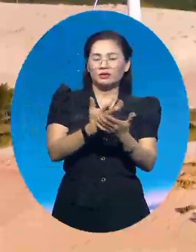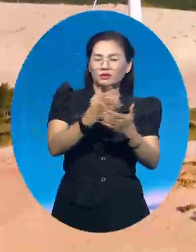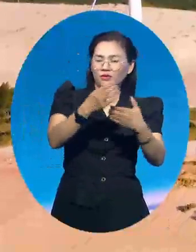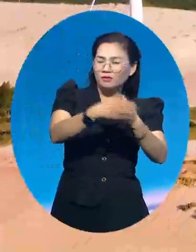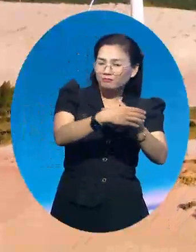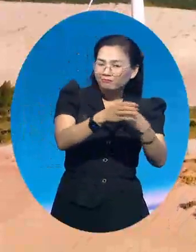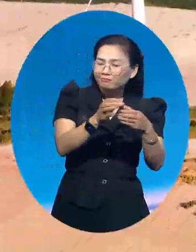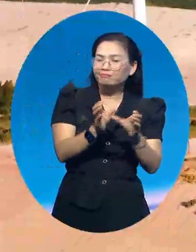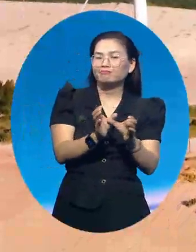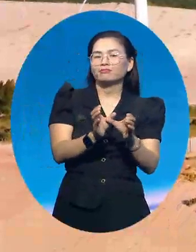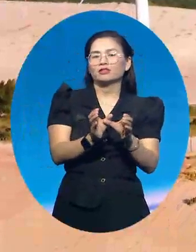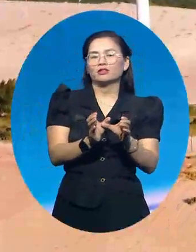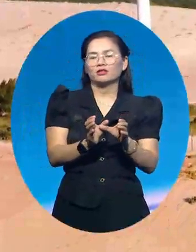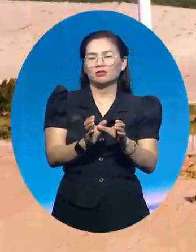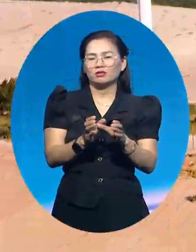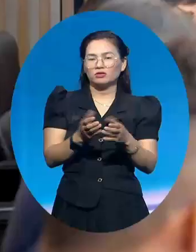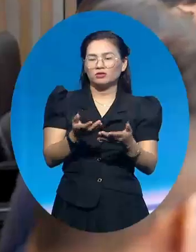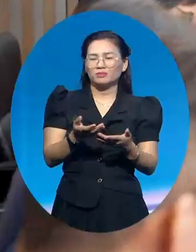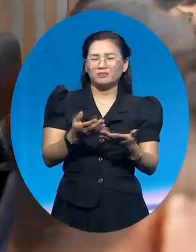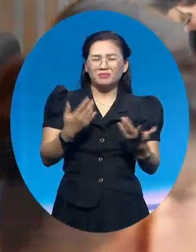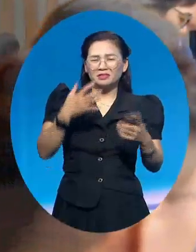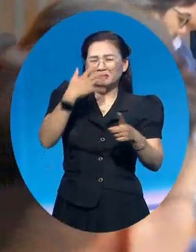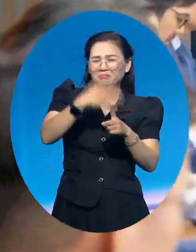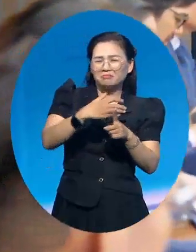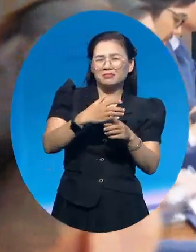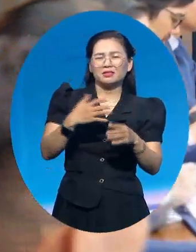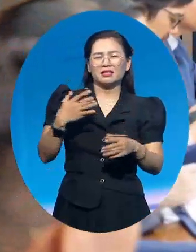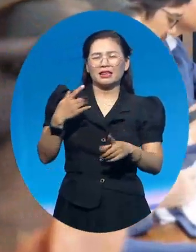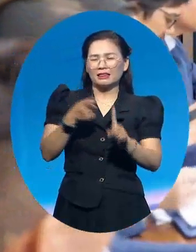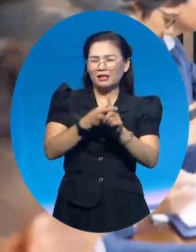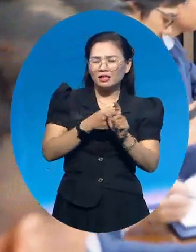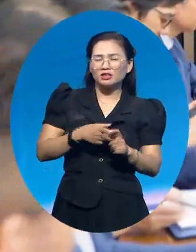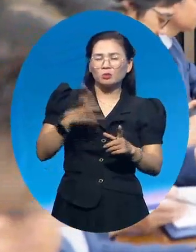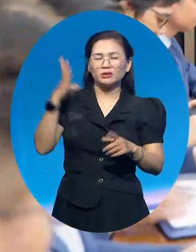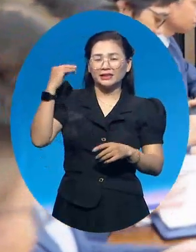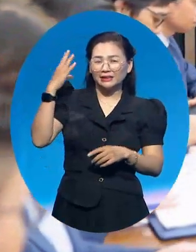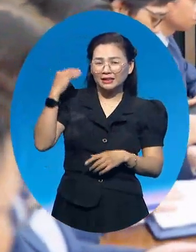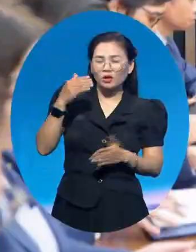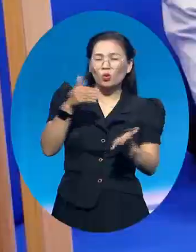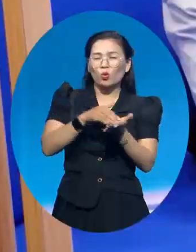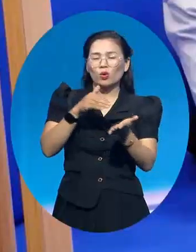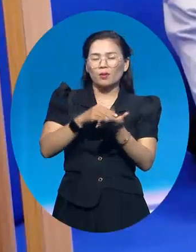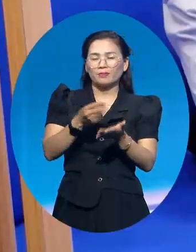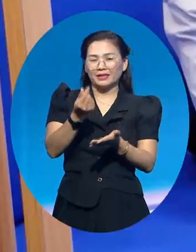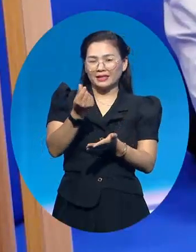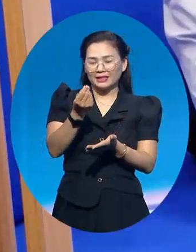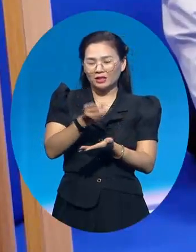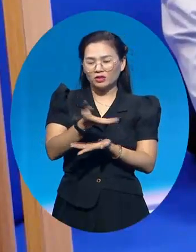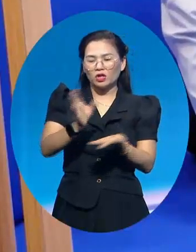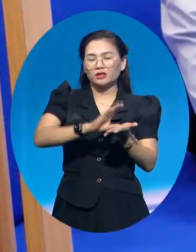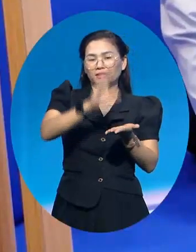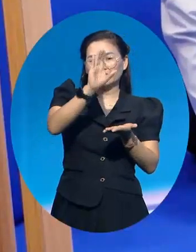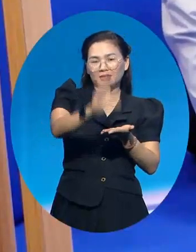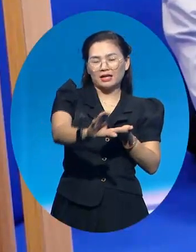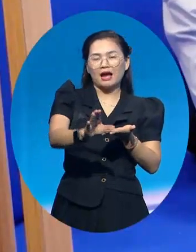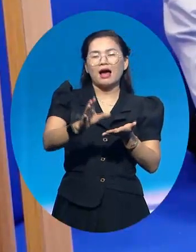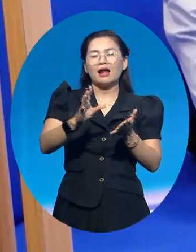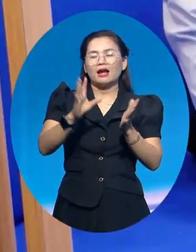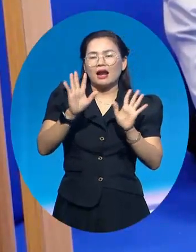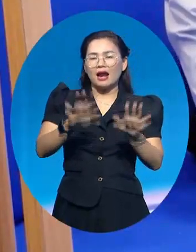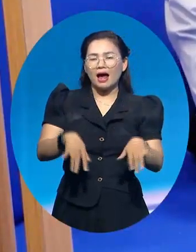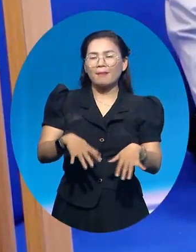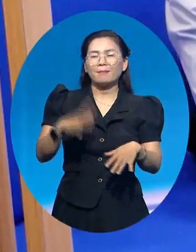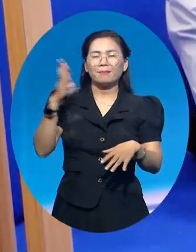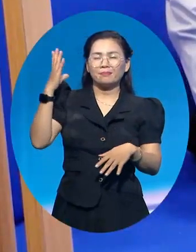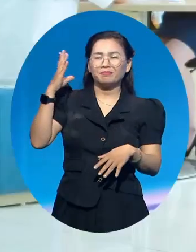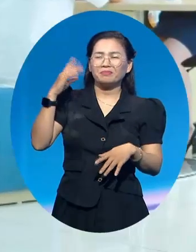MB tạo ra, trong mỗi sản phẩm của ngân hàng đều mang dấu ấn xanh, gồm cung cấp tài chính cho các dự án lớn về năng lượng tái tạo, hỗ trợ cho